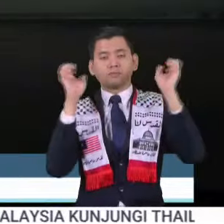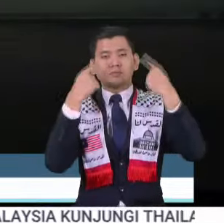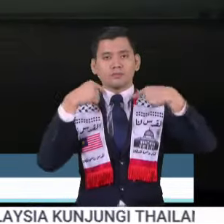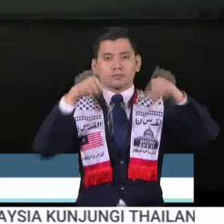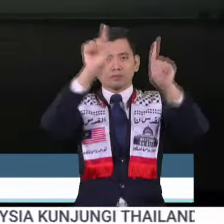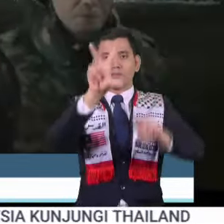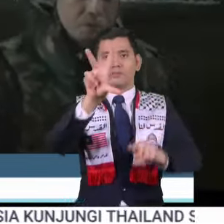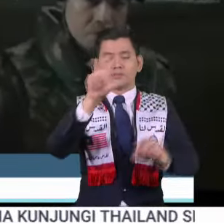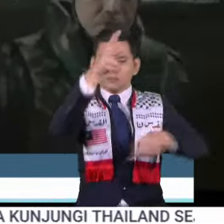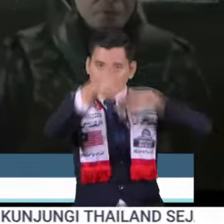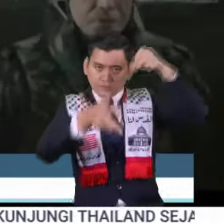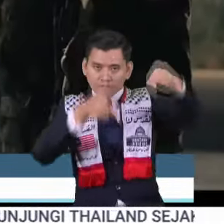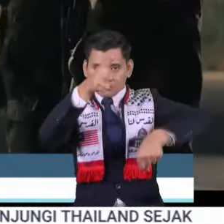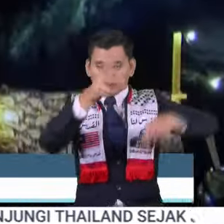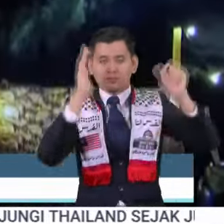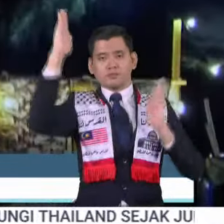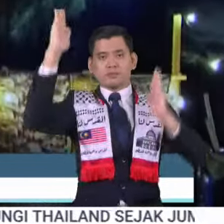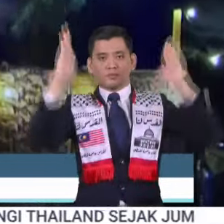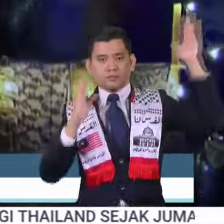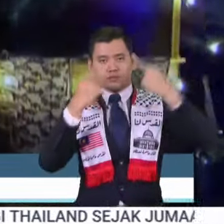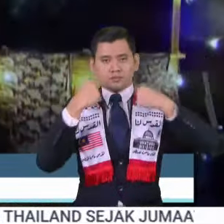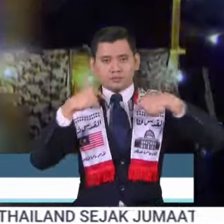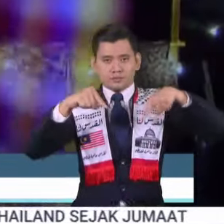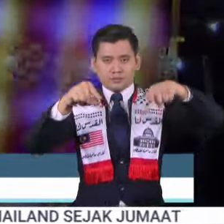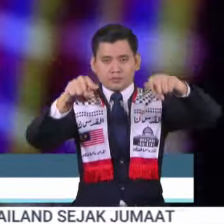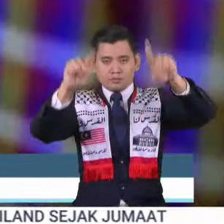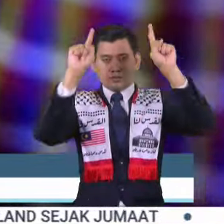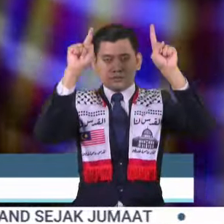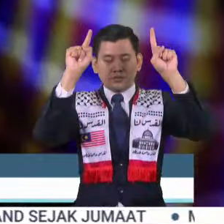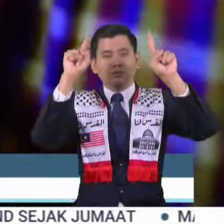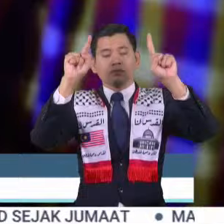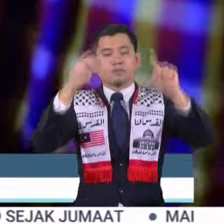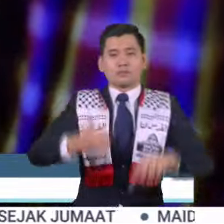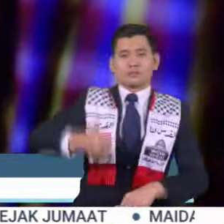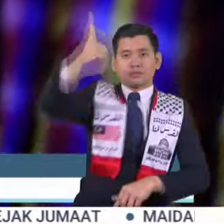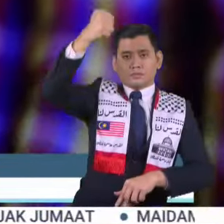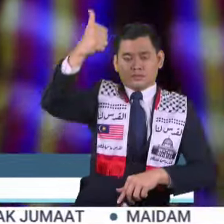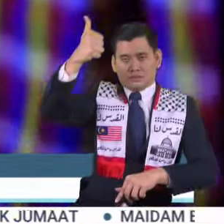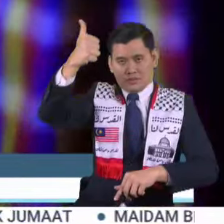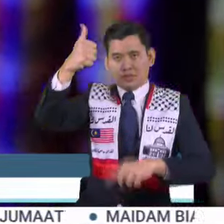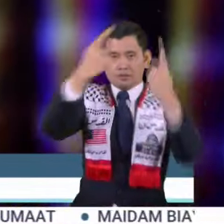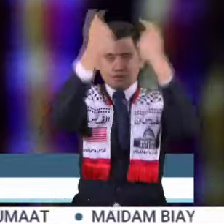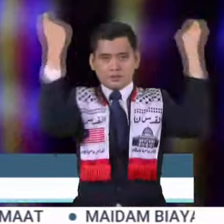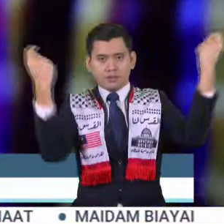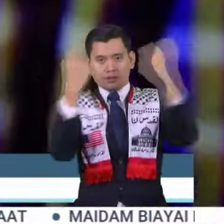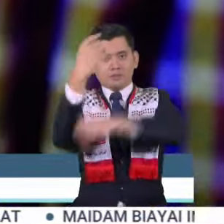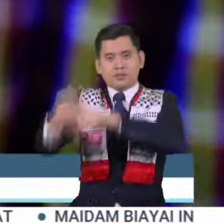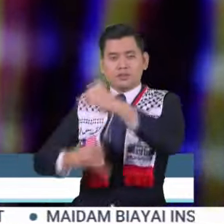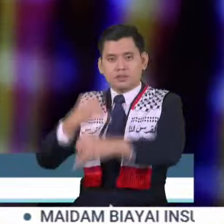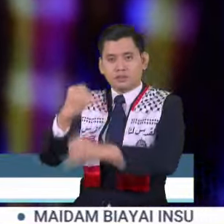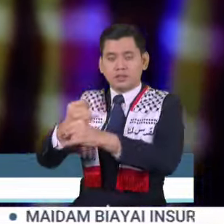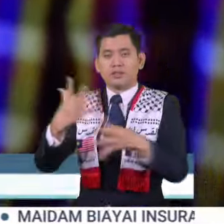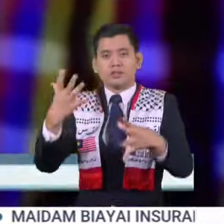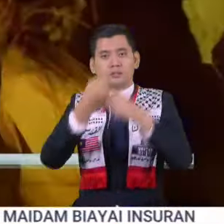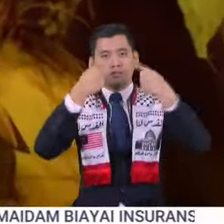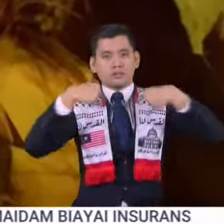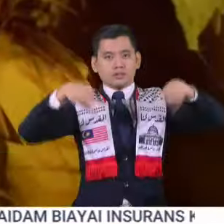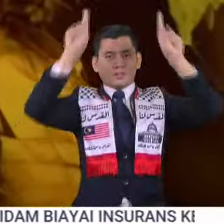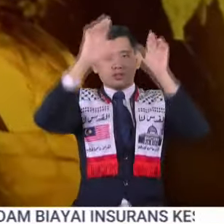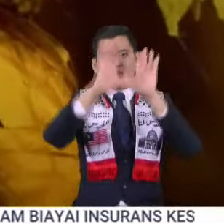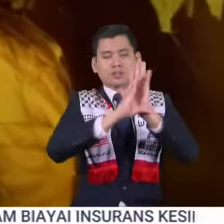30 buah filem tempatan berjaya menembusi beberapa festival filem antarabangsa dan meraih kejayaan antaranya di